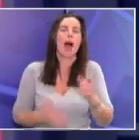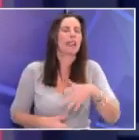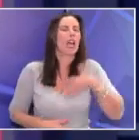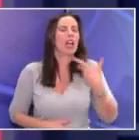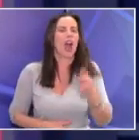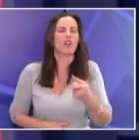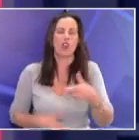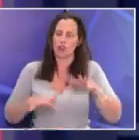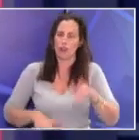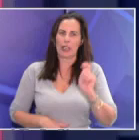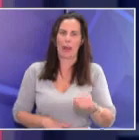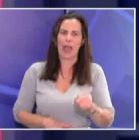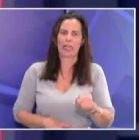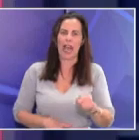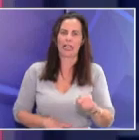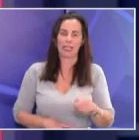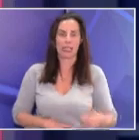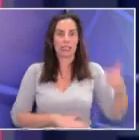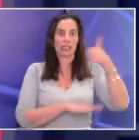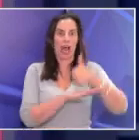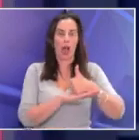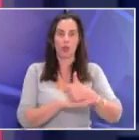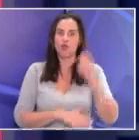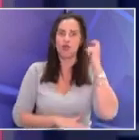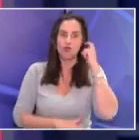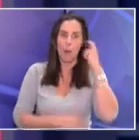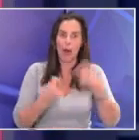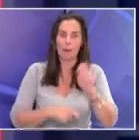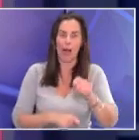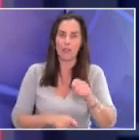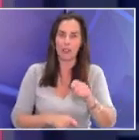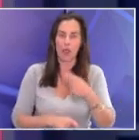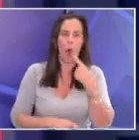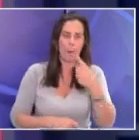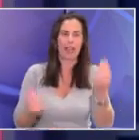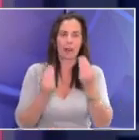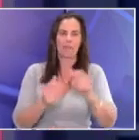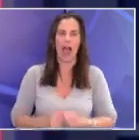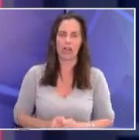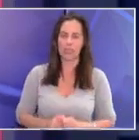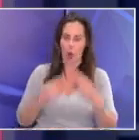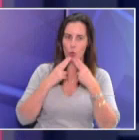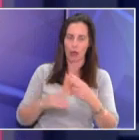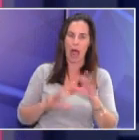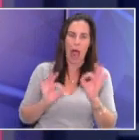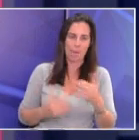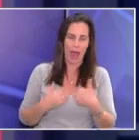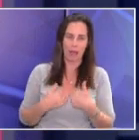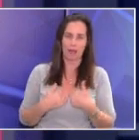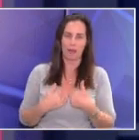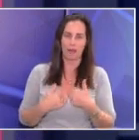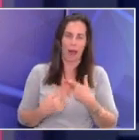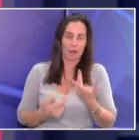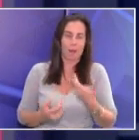הרגשת כשאת שיושבת שם בכנסת, שרה, שומעת מחבר כנסת, אומר לך את הדברים האלו? האמת היא שאני